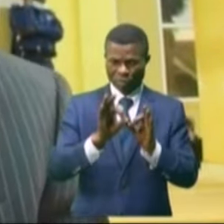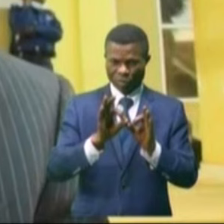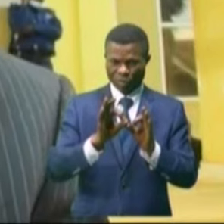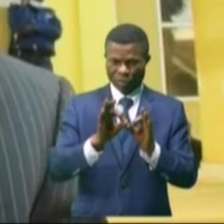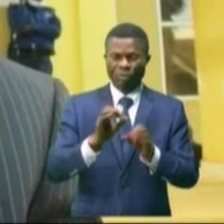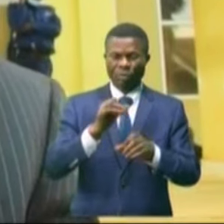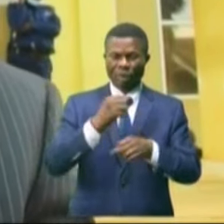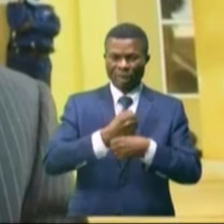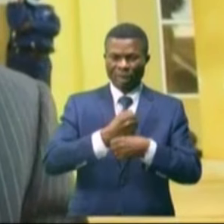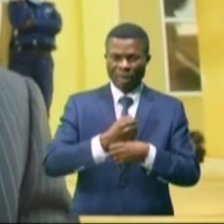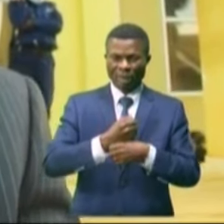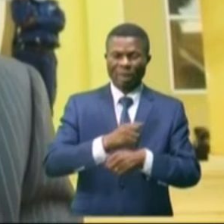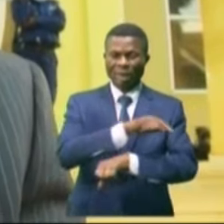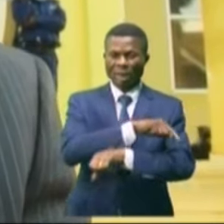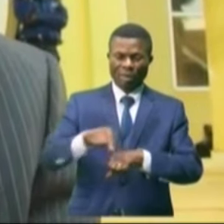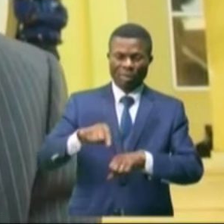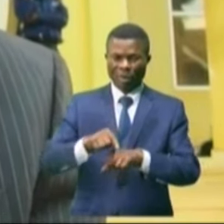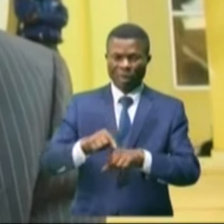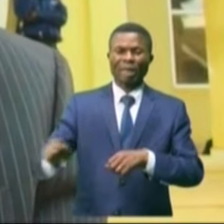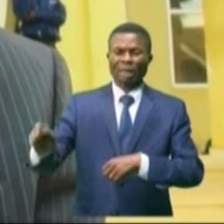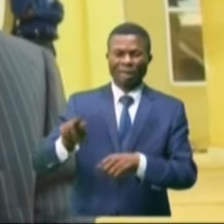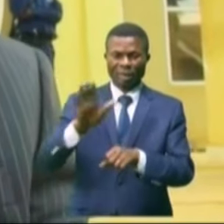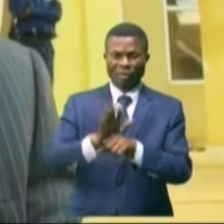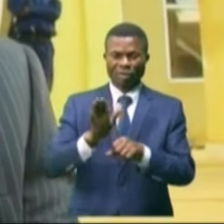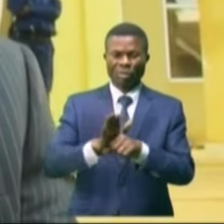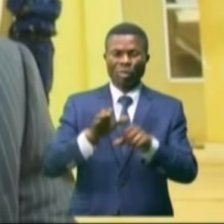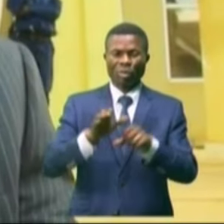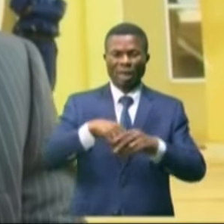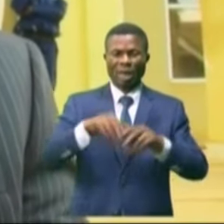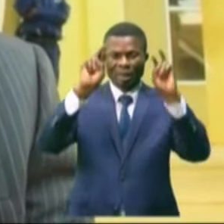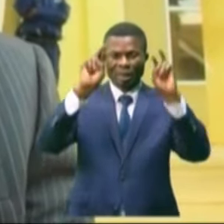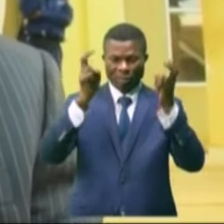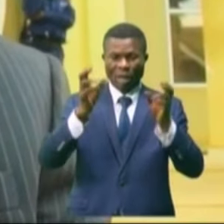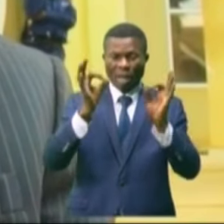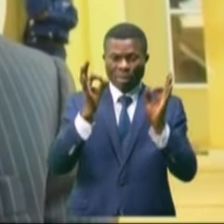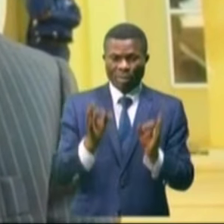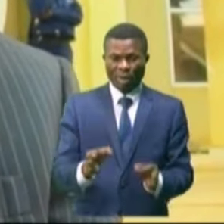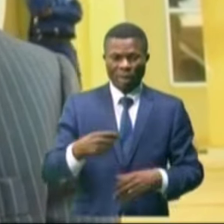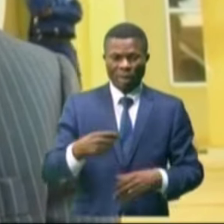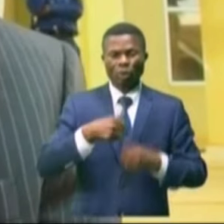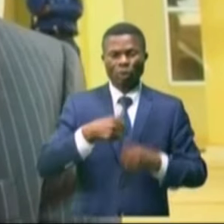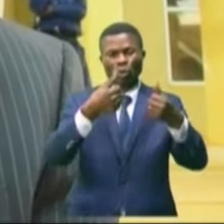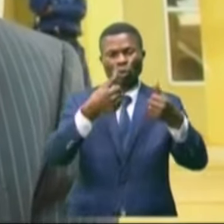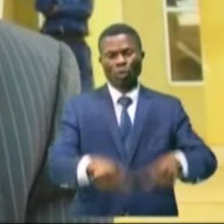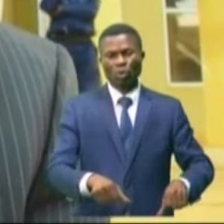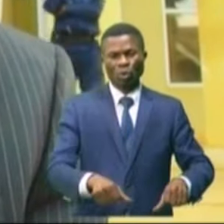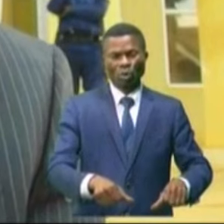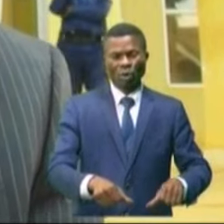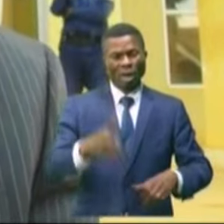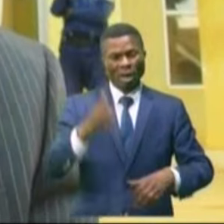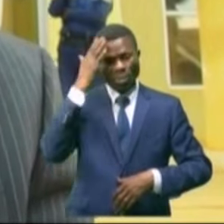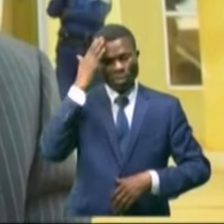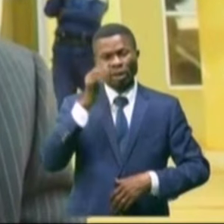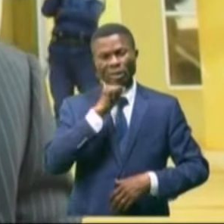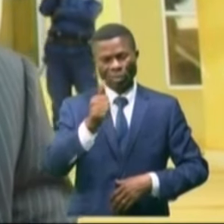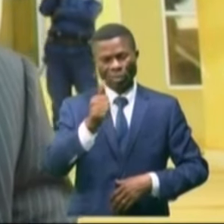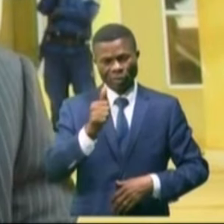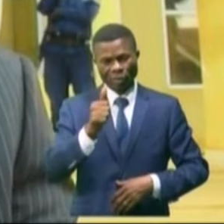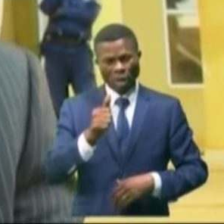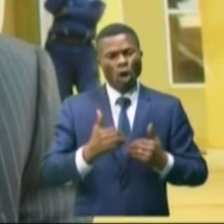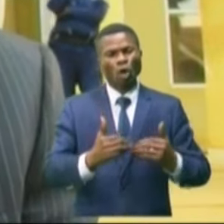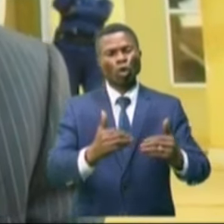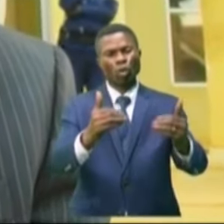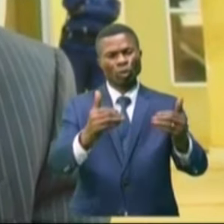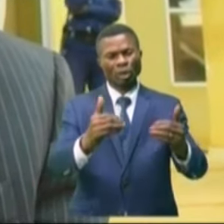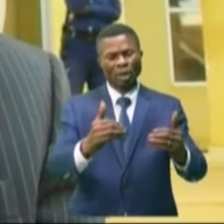nos sous-stations dans les différents territoires et villes. Mais on ne peut pas rester sans pour autant penser comment construire,